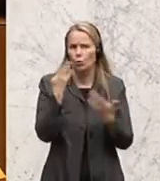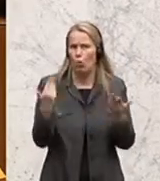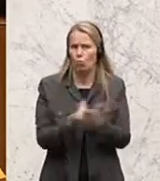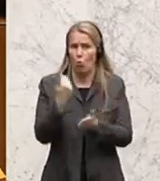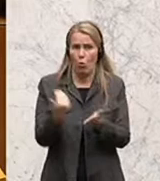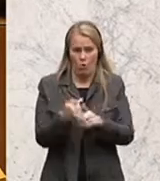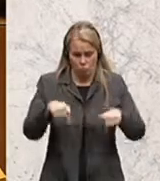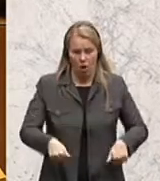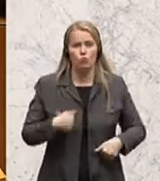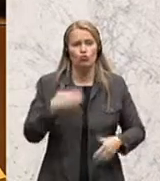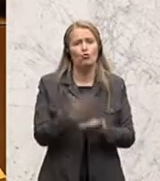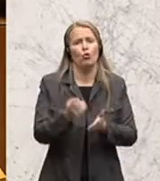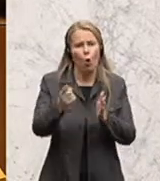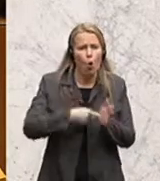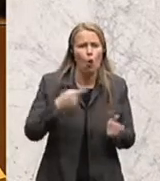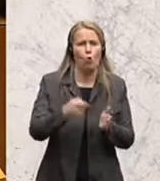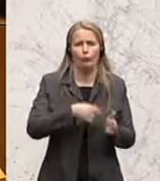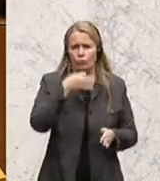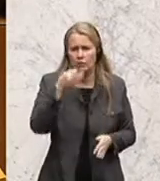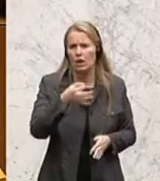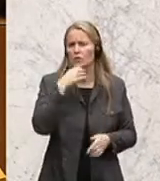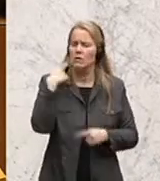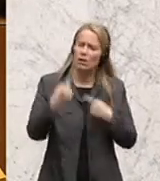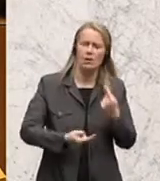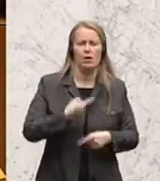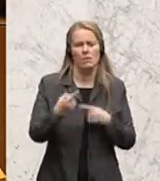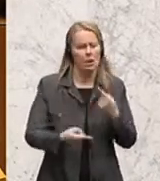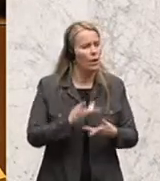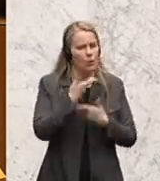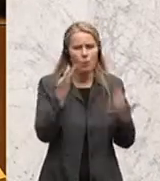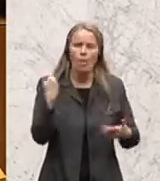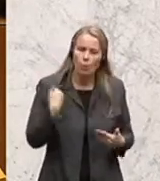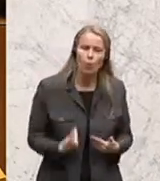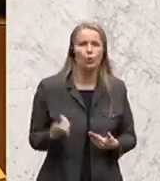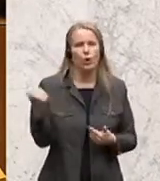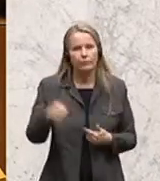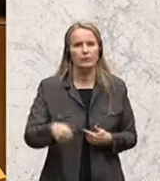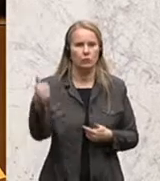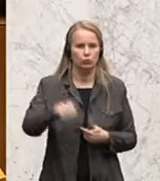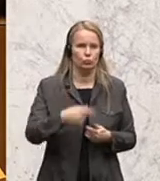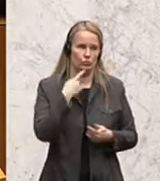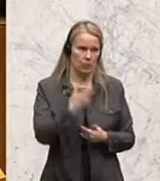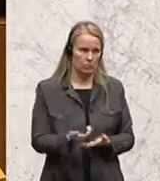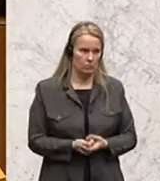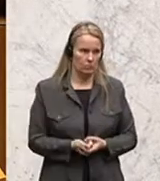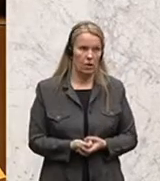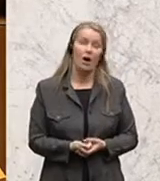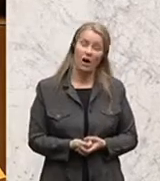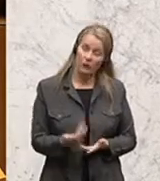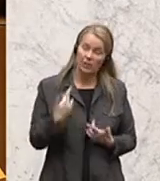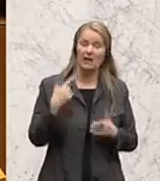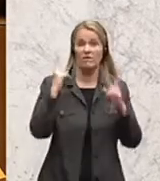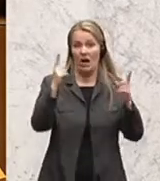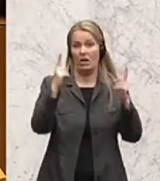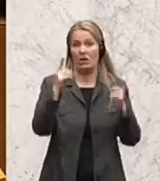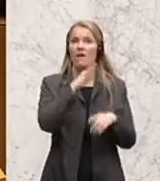dieser Stelle oftmals betont und sind nicht müde geworden, das zu betonen. Aber ich würde wohl davor warnen, die